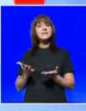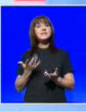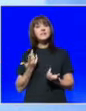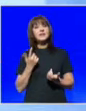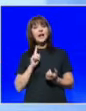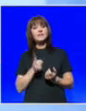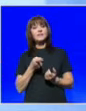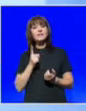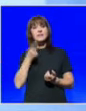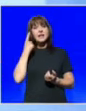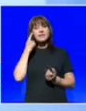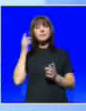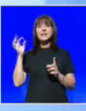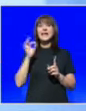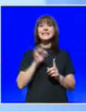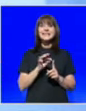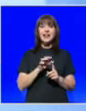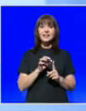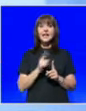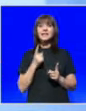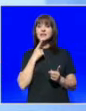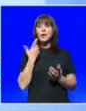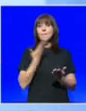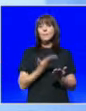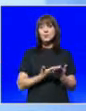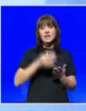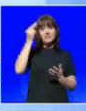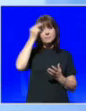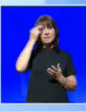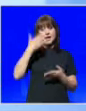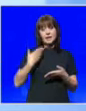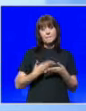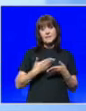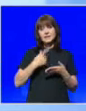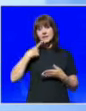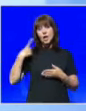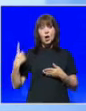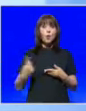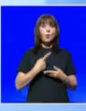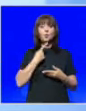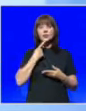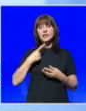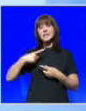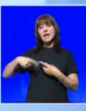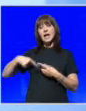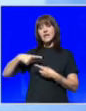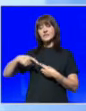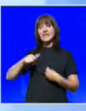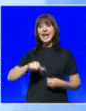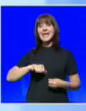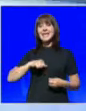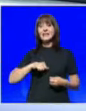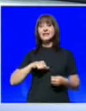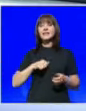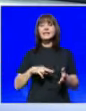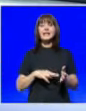бъде целта, която трябва да си постави България в близките години по отношение на развитието на ядрената енергетика? На първо